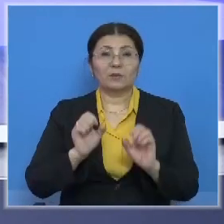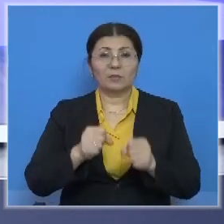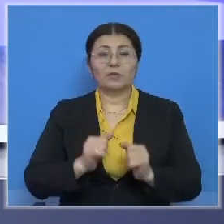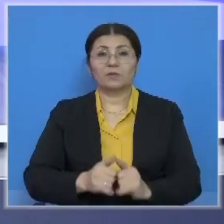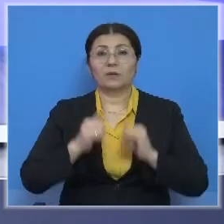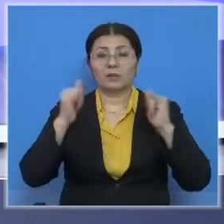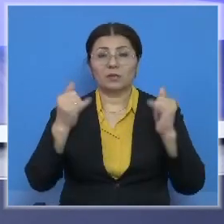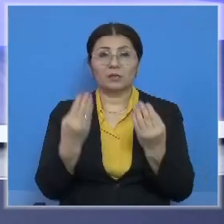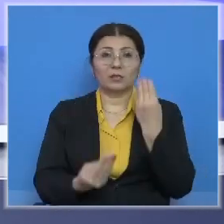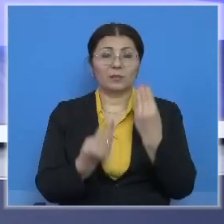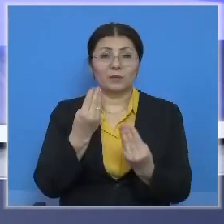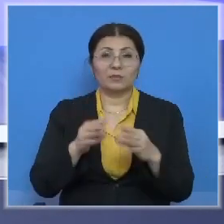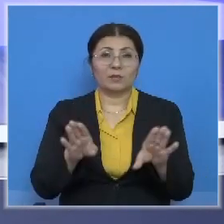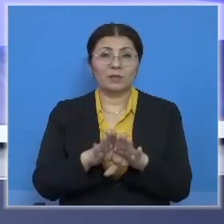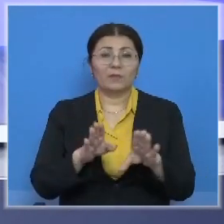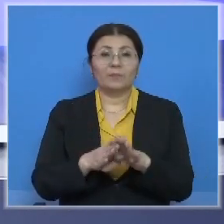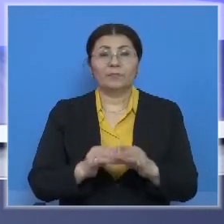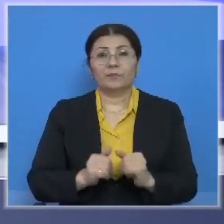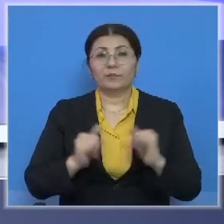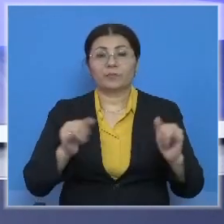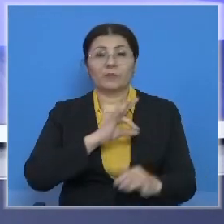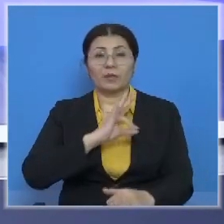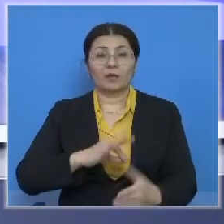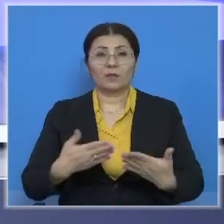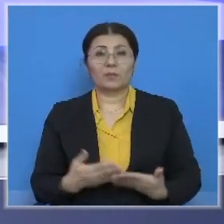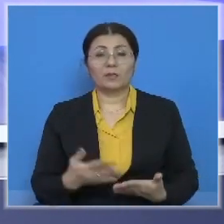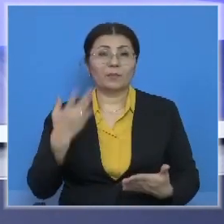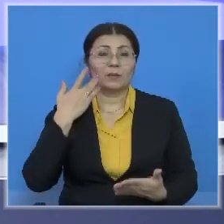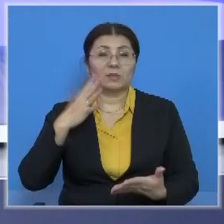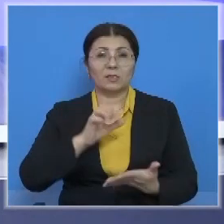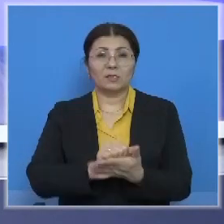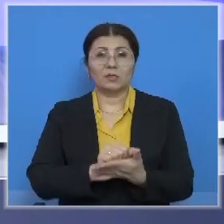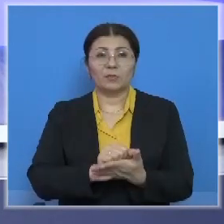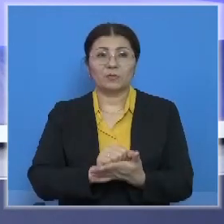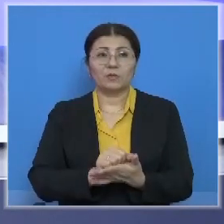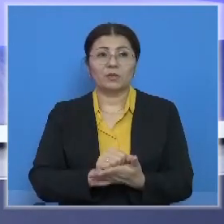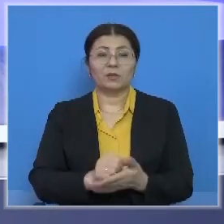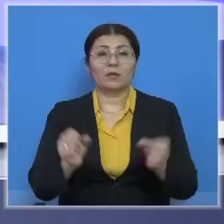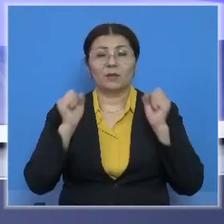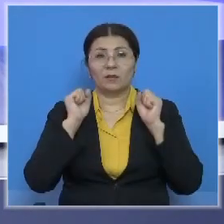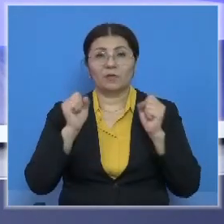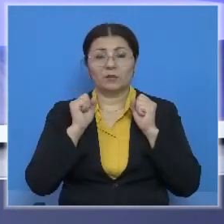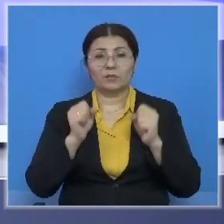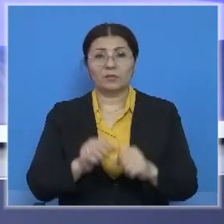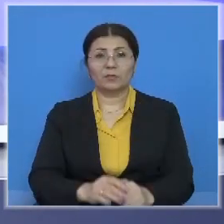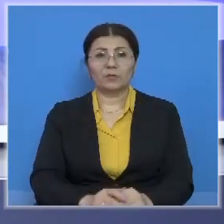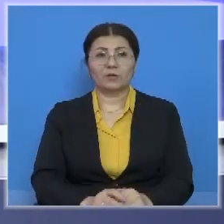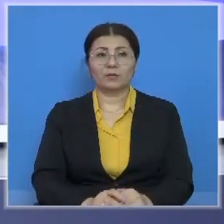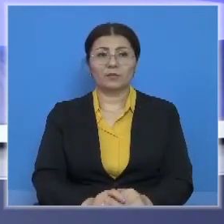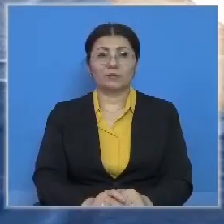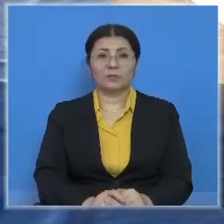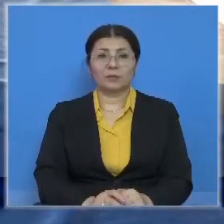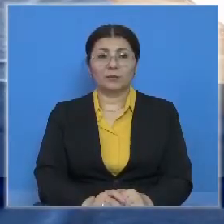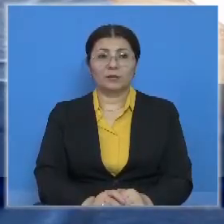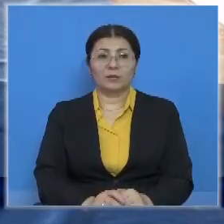игровые дисциплины тем самым значительно возрастет процент жителей постоянно занимающихся физической культурой и спортом